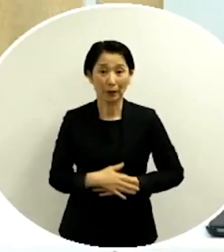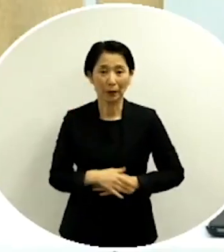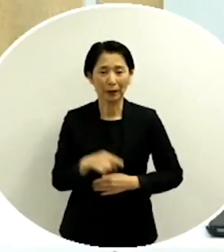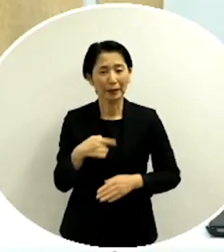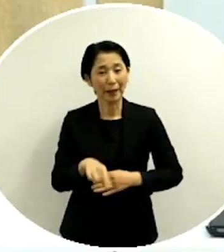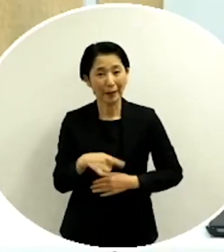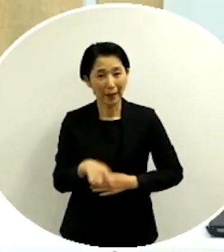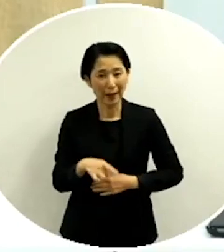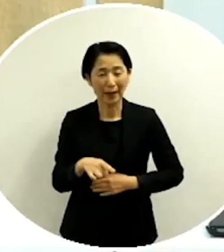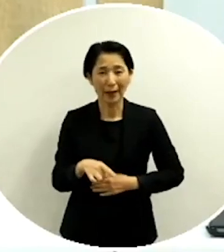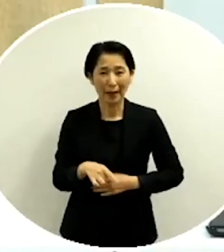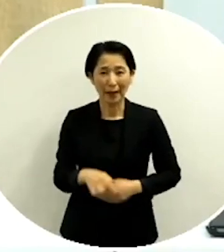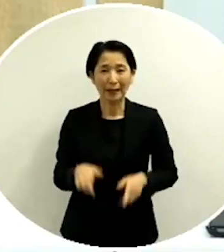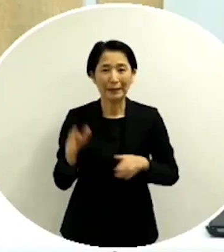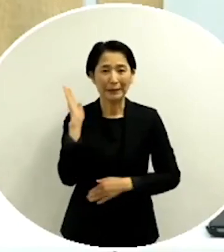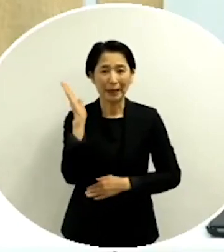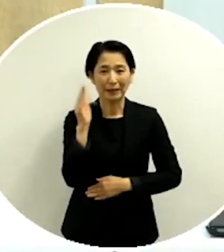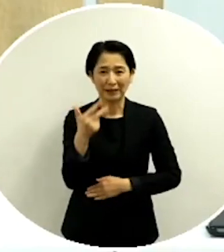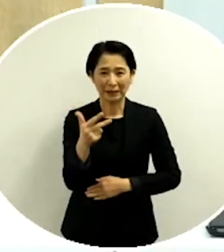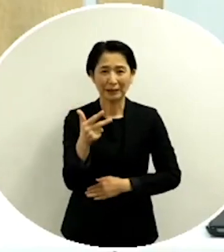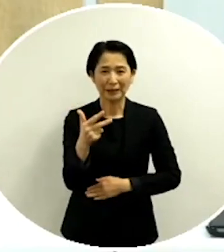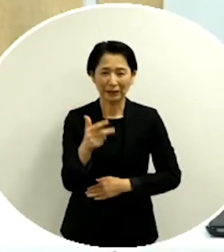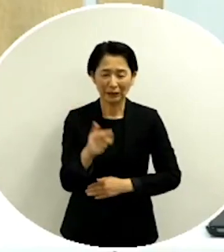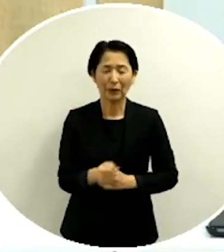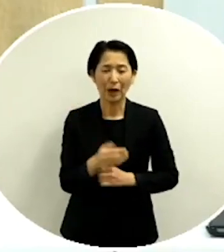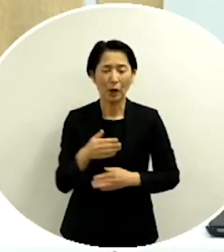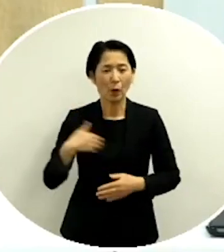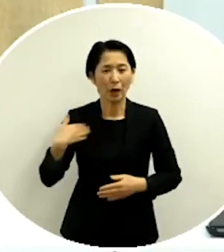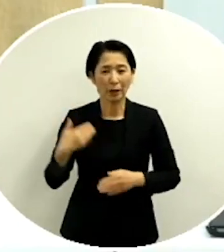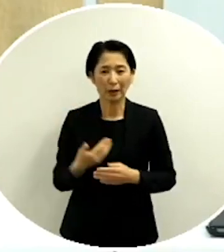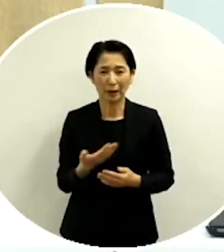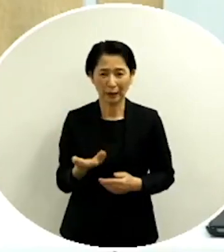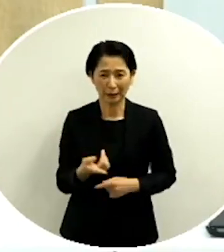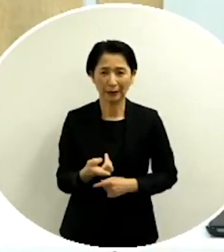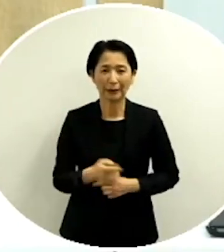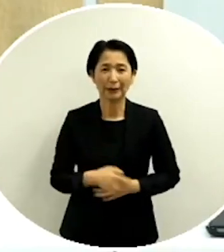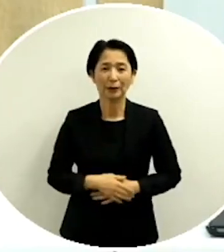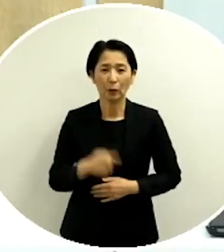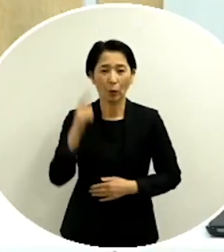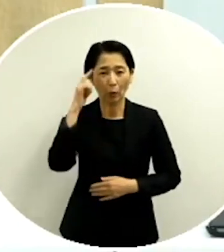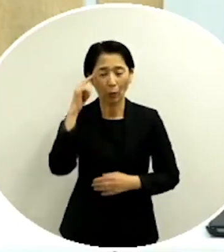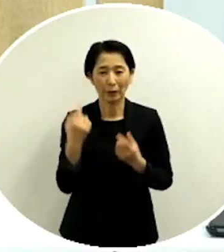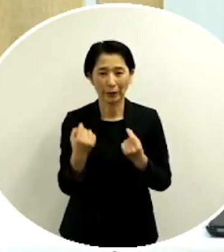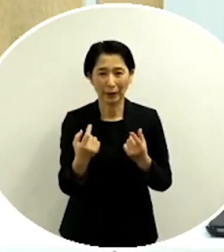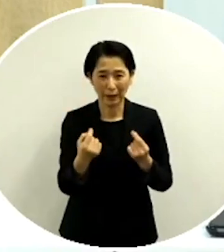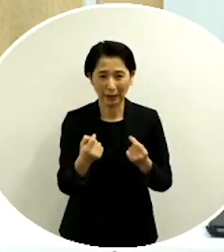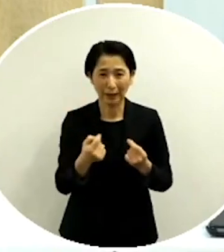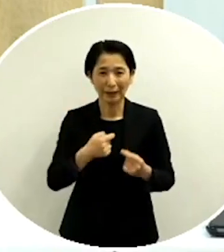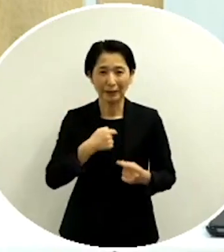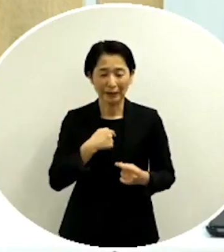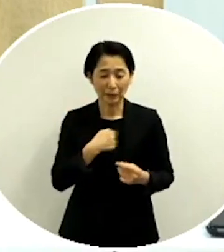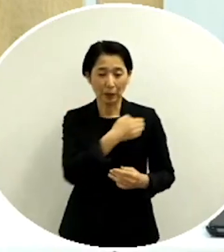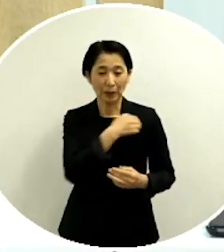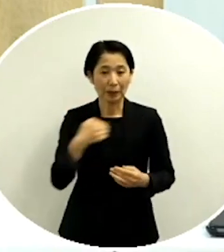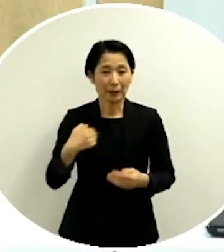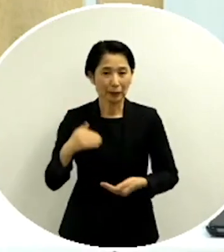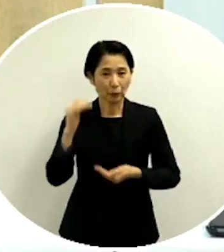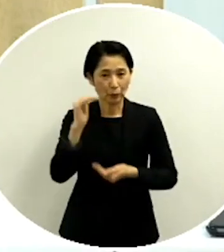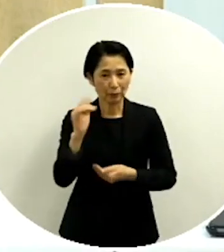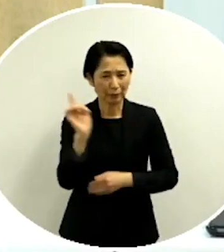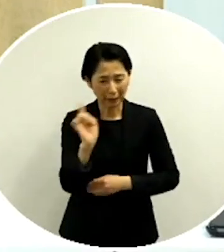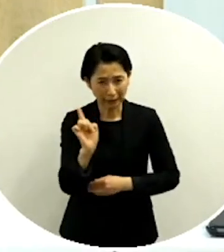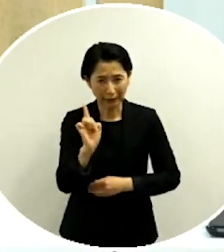だろうなんで政治って私たちのことをわかってくれないんだろうそういうふうに思いながらそして自分ができることはないか